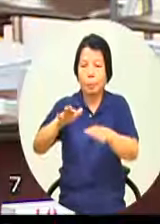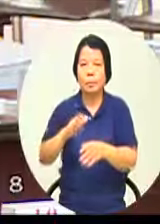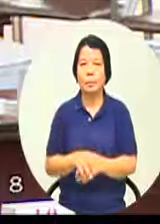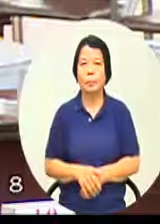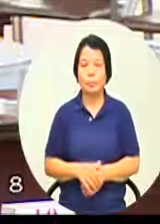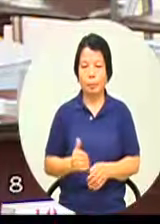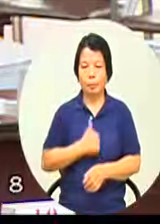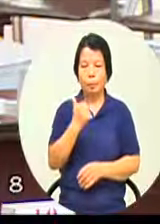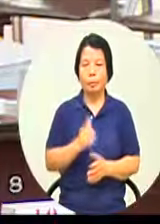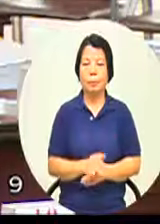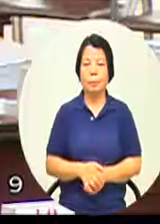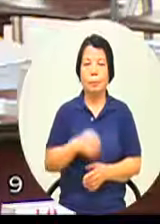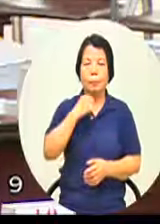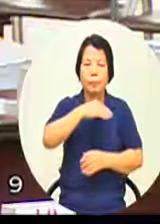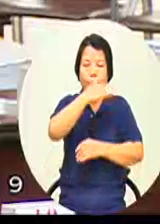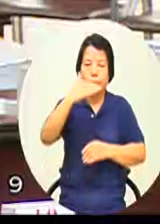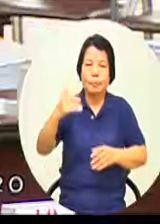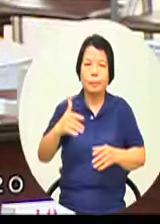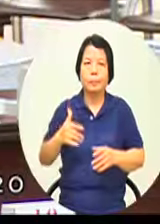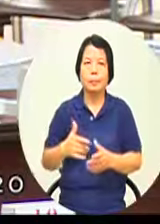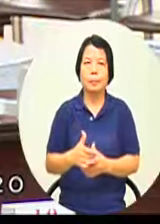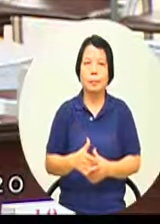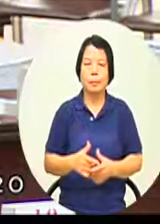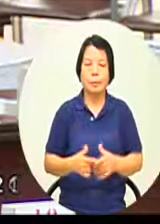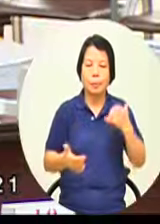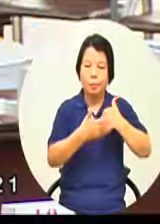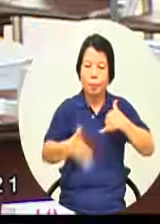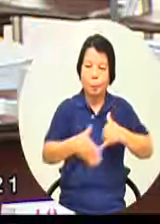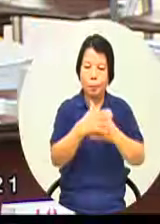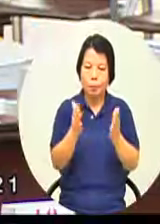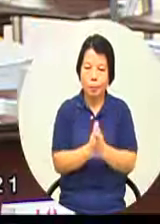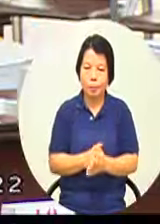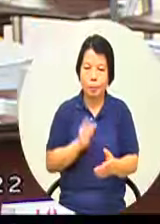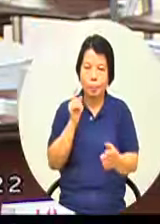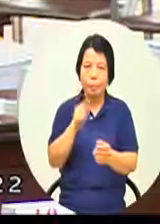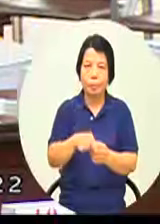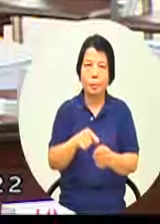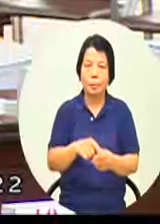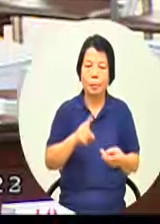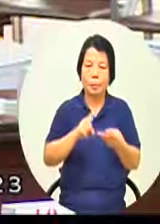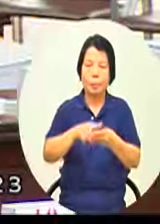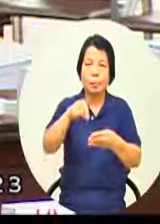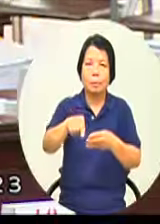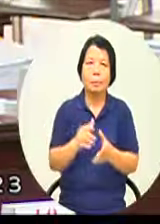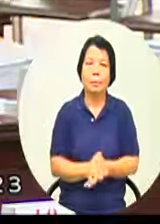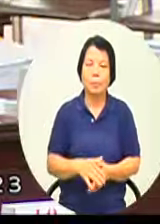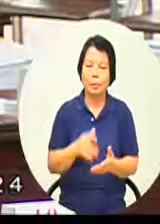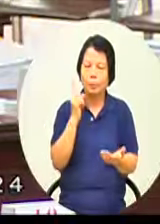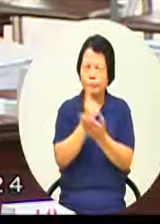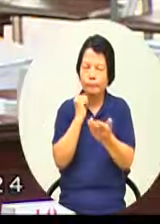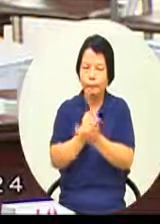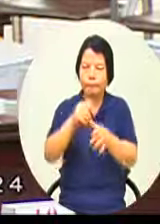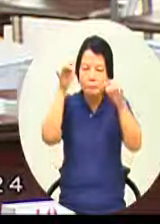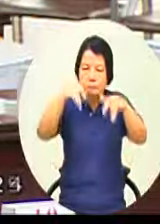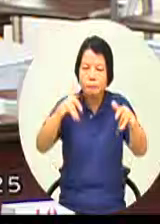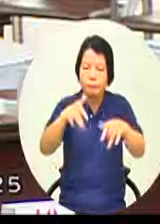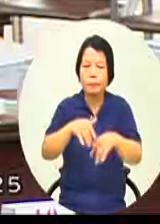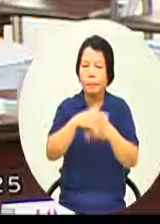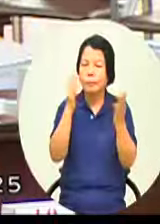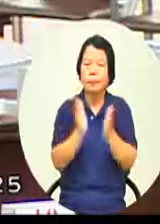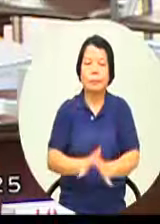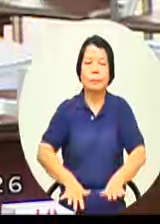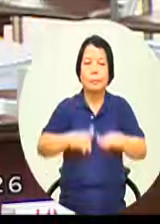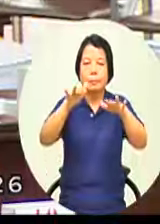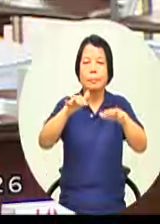实嘞，咱讲这冰山街一个指标啊。冰山街先那些指标，因为冰山街较早嘞，面风落大雨对不对哈？地也是走水里